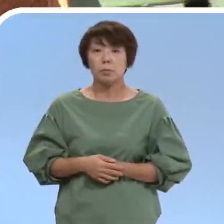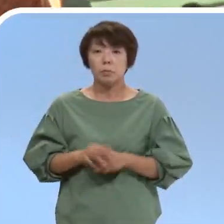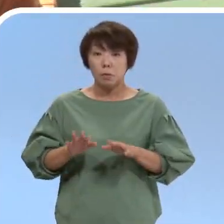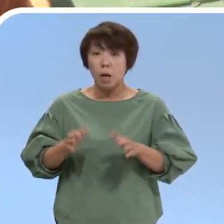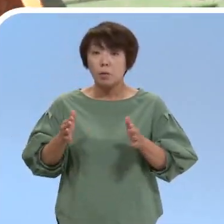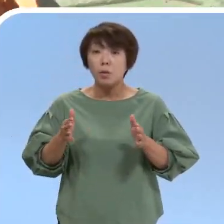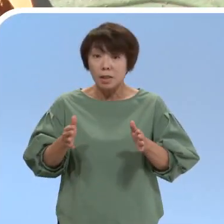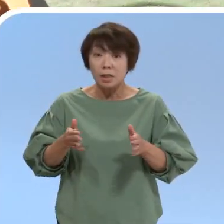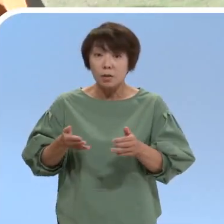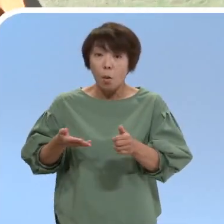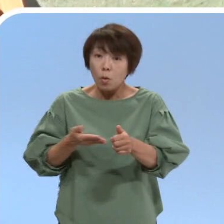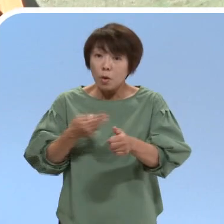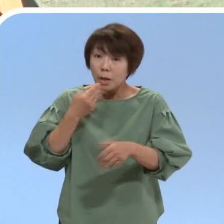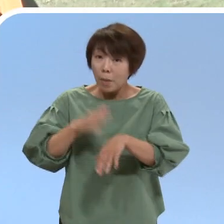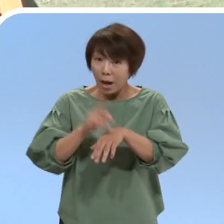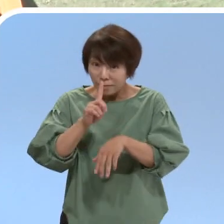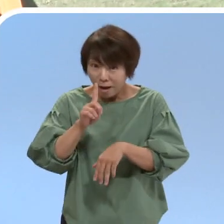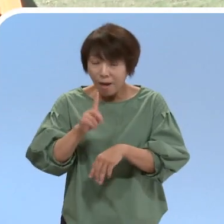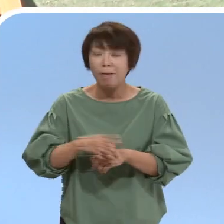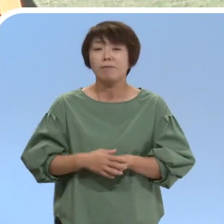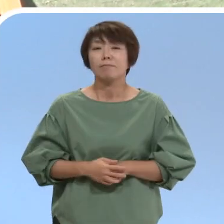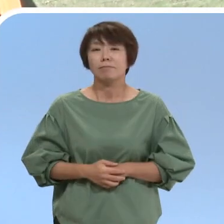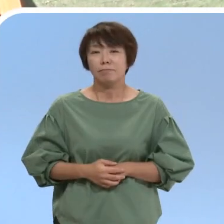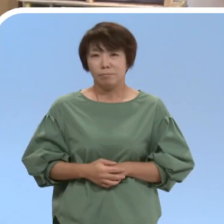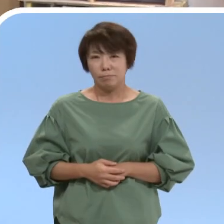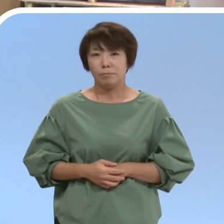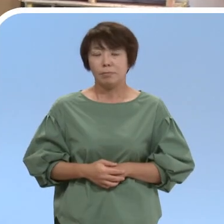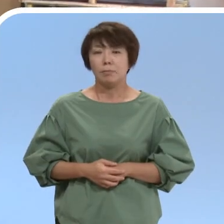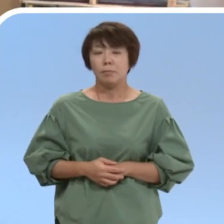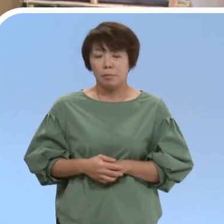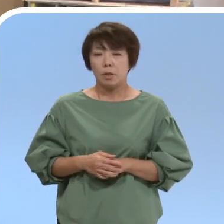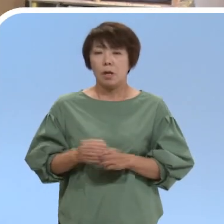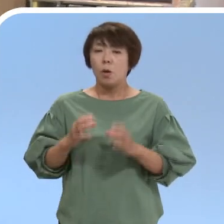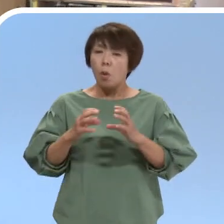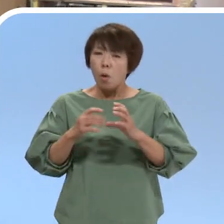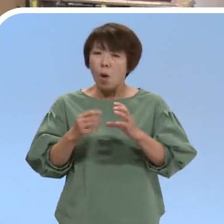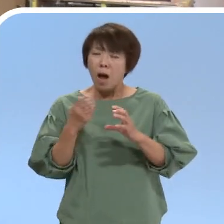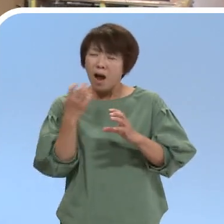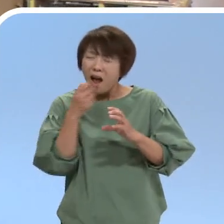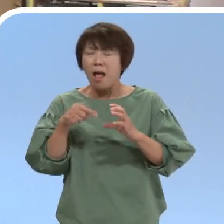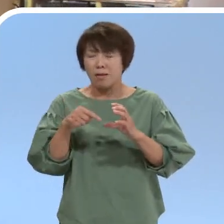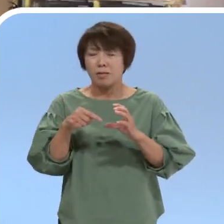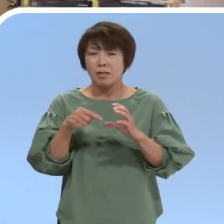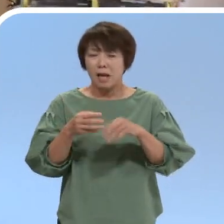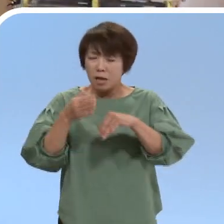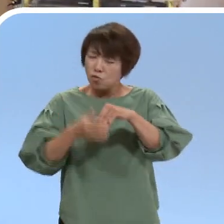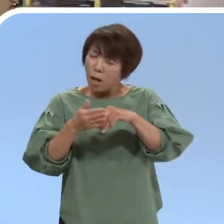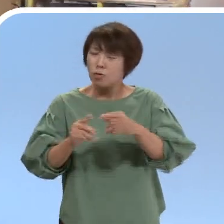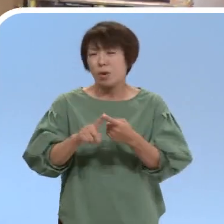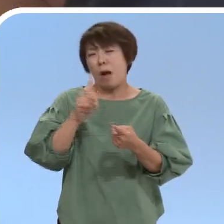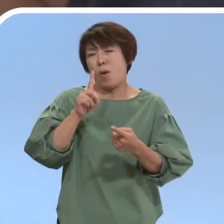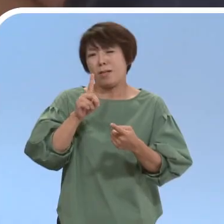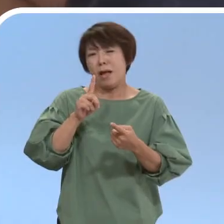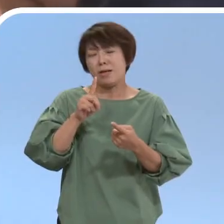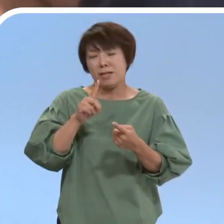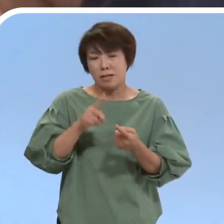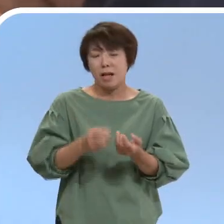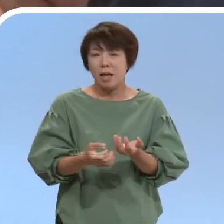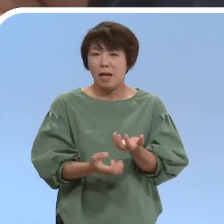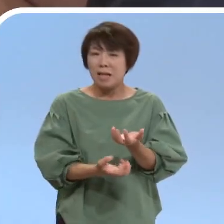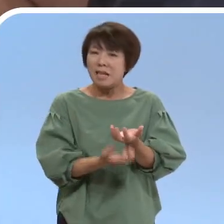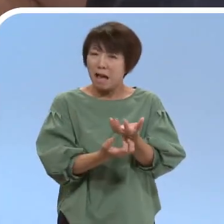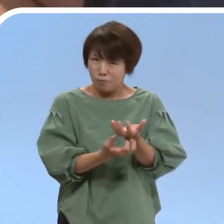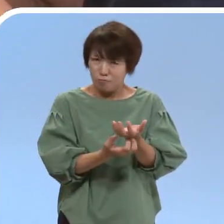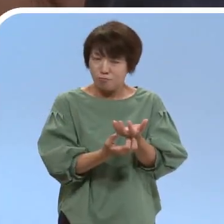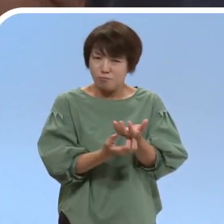この時期のおすすめの食べ方が、 日持ちするからやっぱ辛みがあるので、スライスには向かないので、ステーキにしても